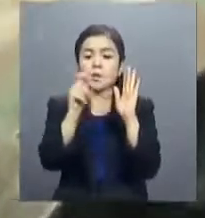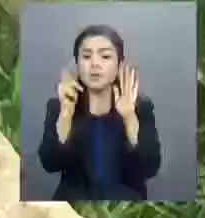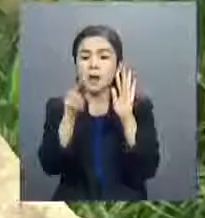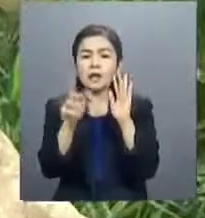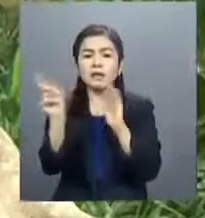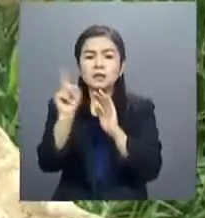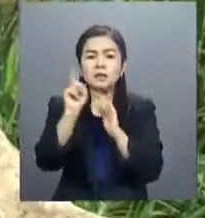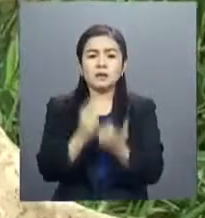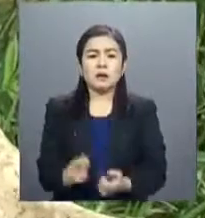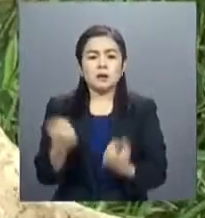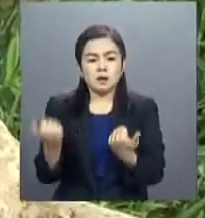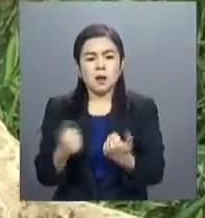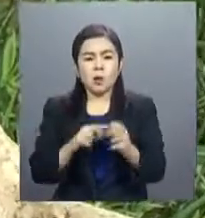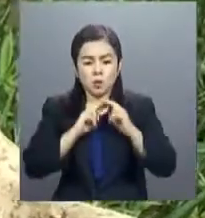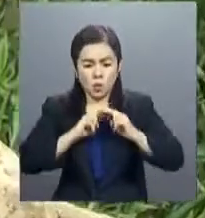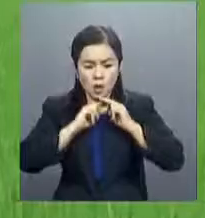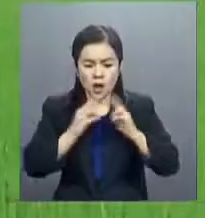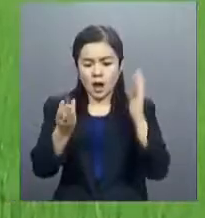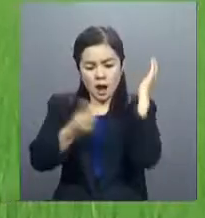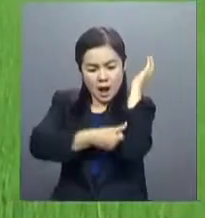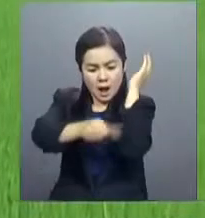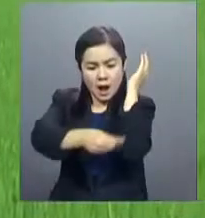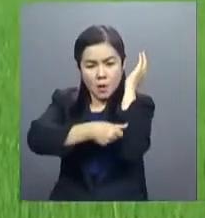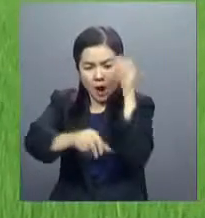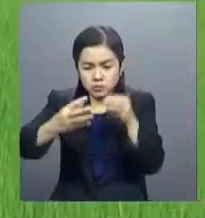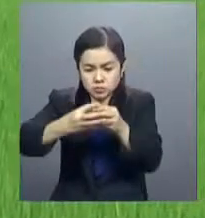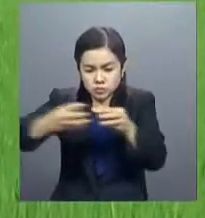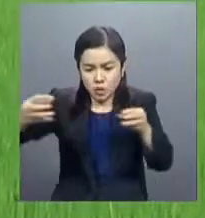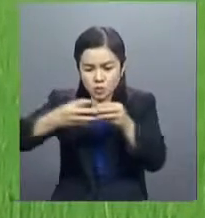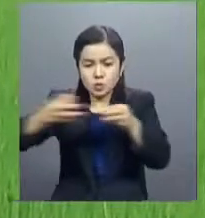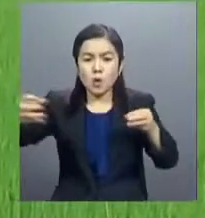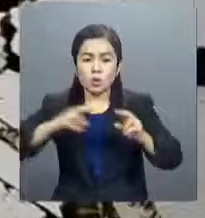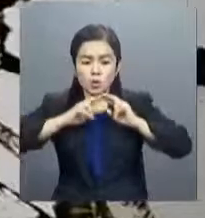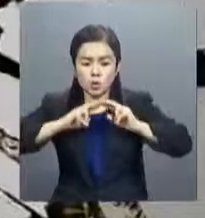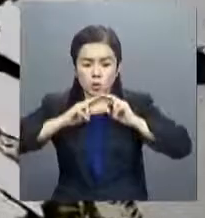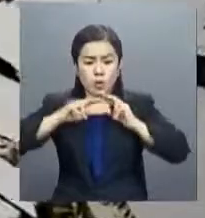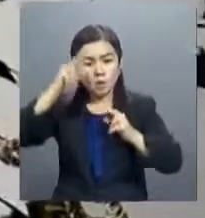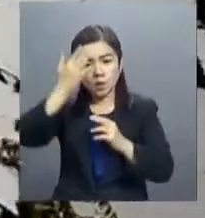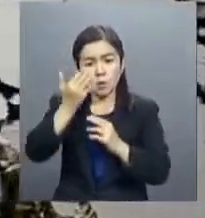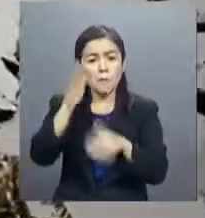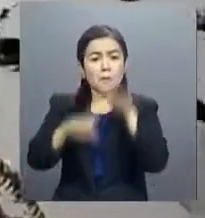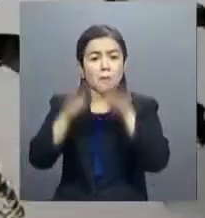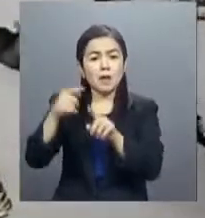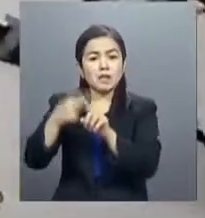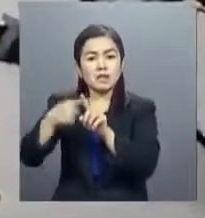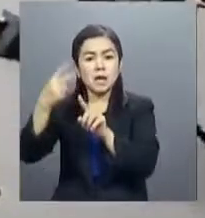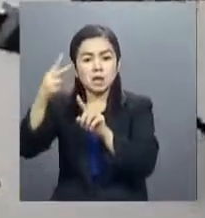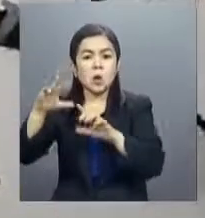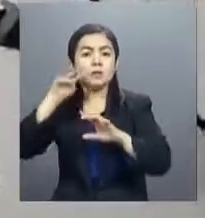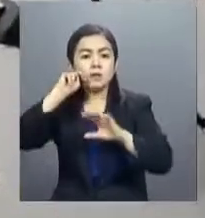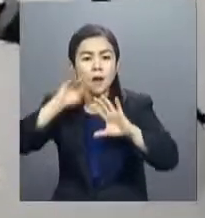ทำนาต่อท่อสูบน้ำหล่อเลี้ยงนาข้าวอายุ 2เดือนและคาดว่าจะขาดแคลนน้ำในอีกไม่นานนี้